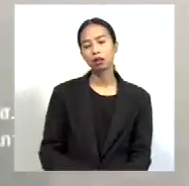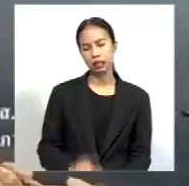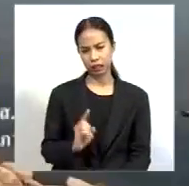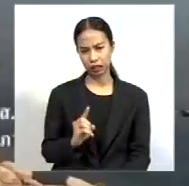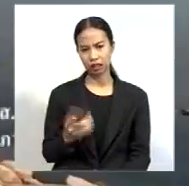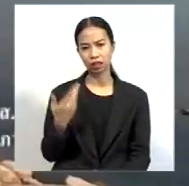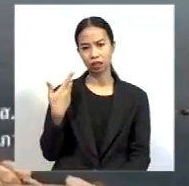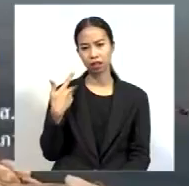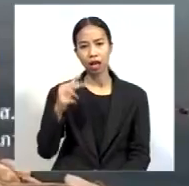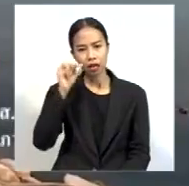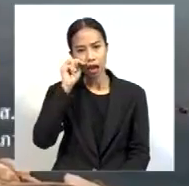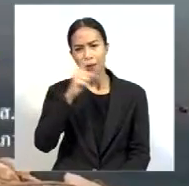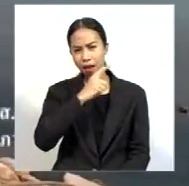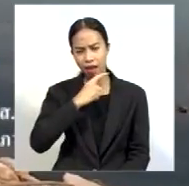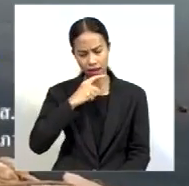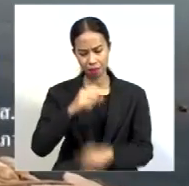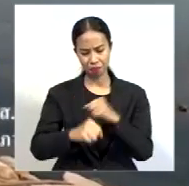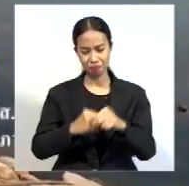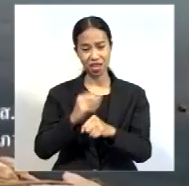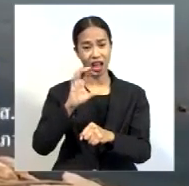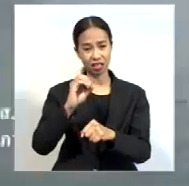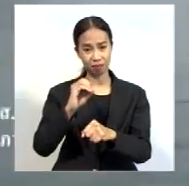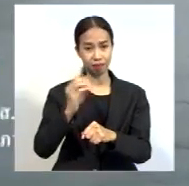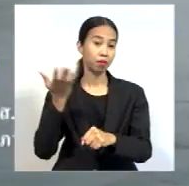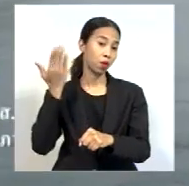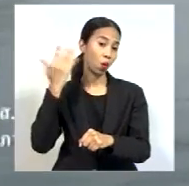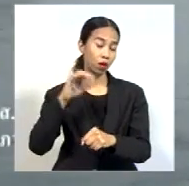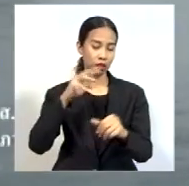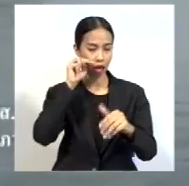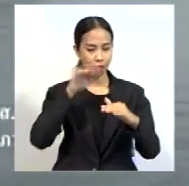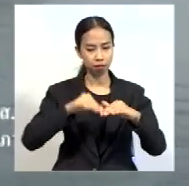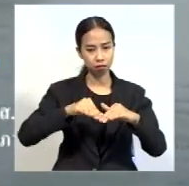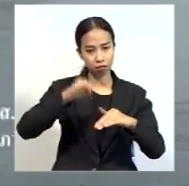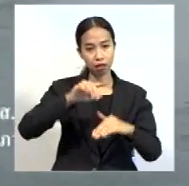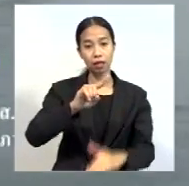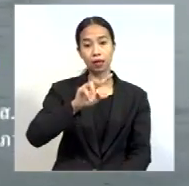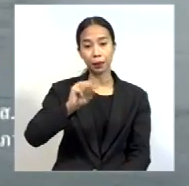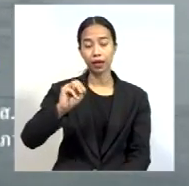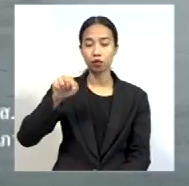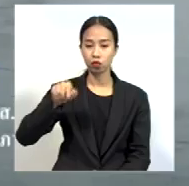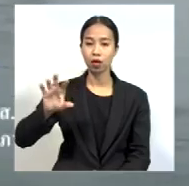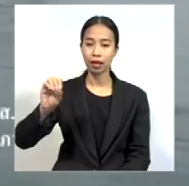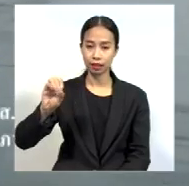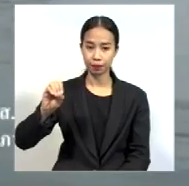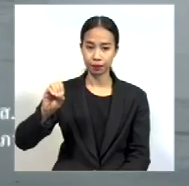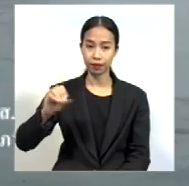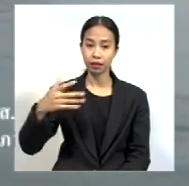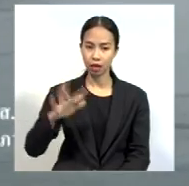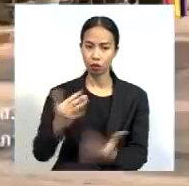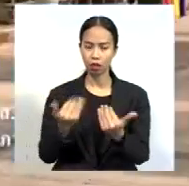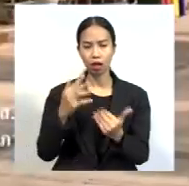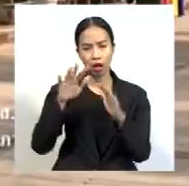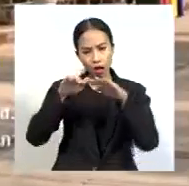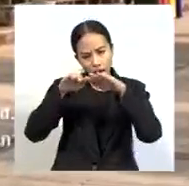ต่ำสุดในรอบ50ปีก่อนหน้านี้เนี่ยเมตร50นะคะ1เมตร50แต่ว่าวันนี้ก็ทำสถิติอีก